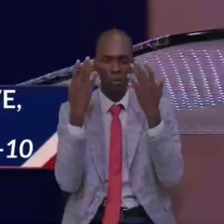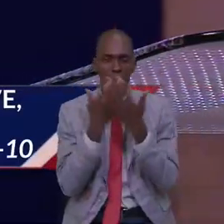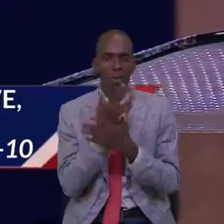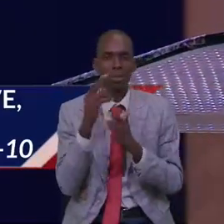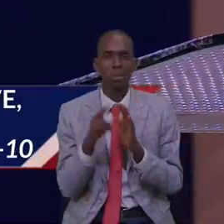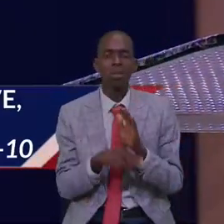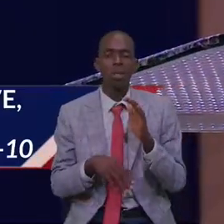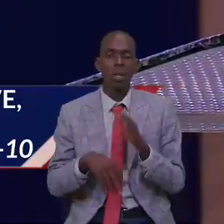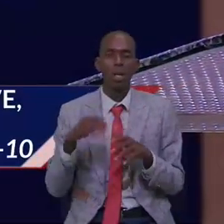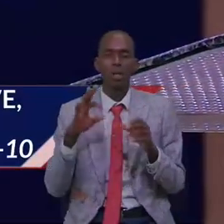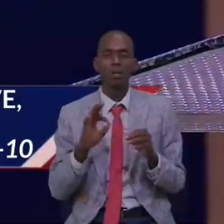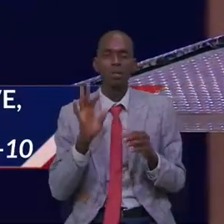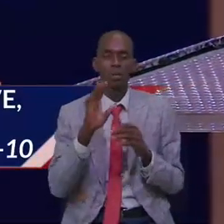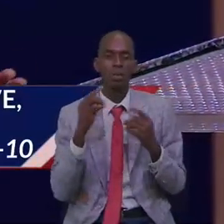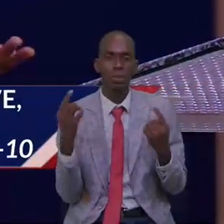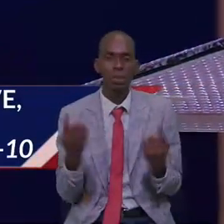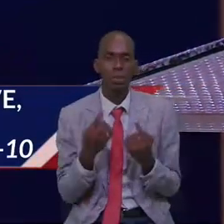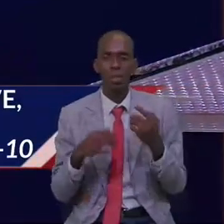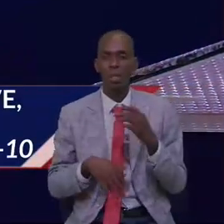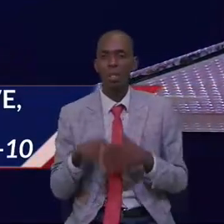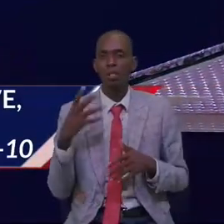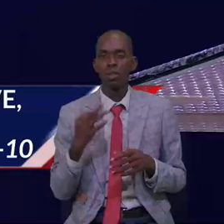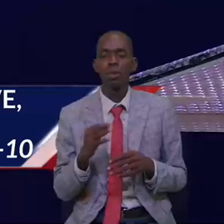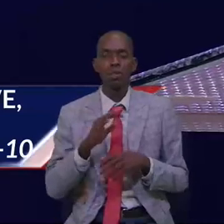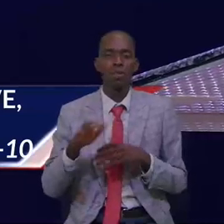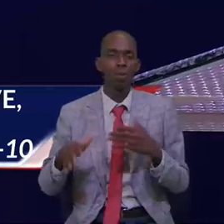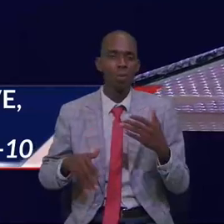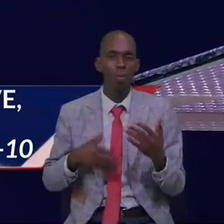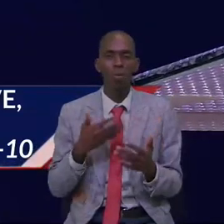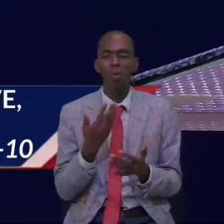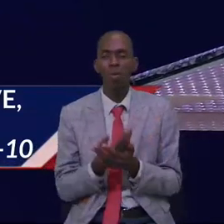son qui vous a appelé hors des ténèbres, hors du péché,